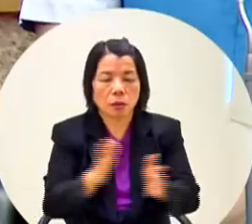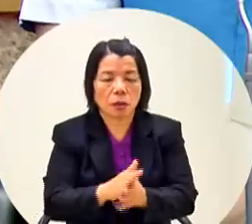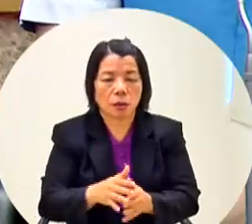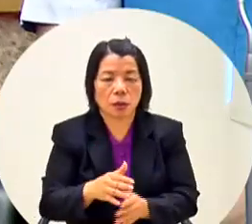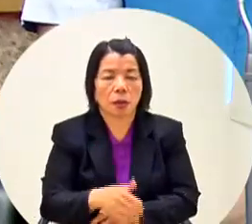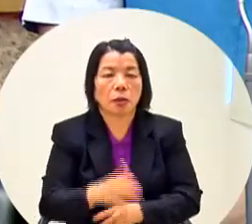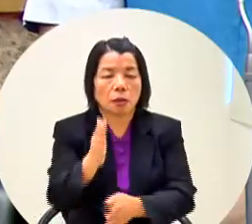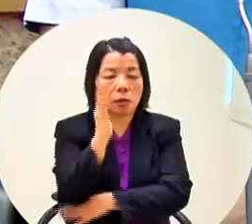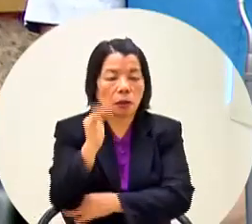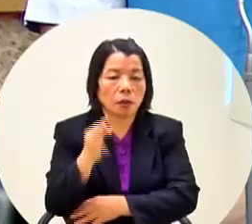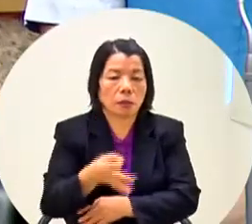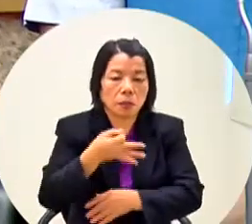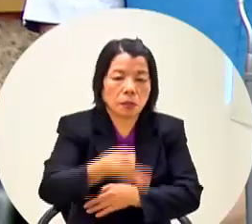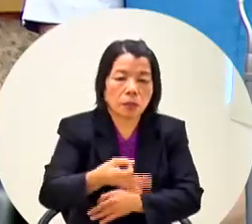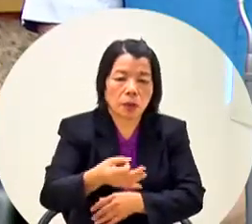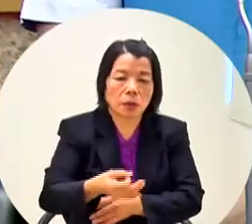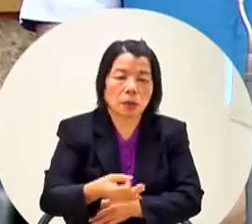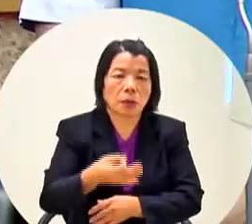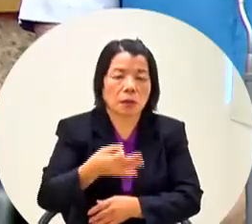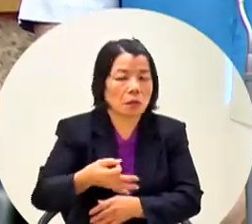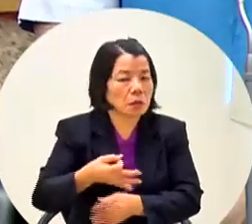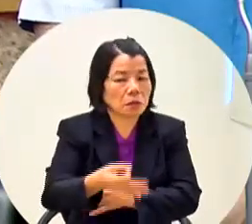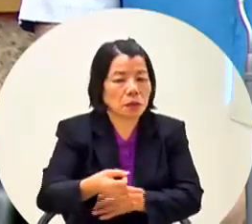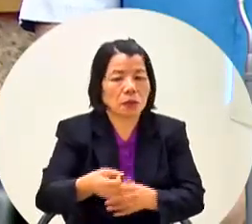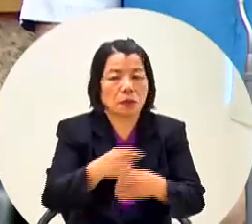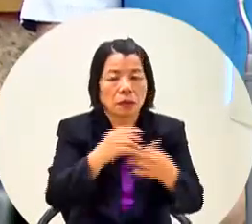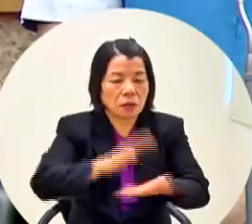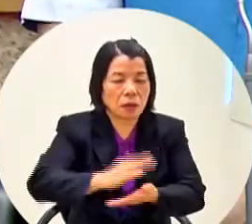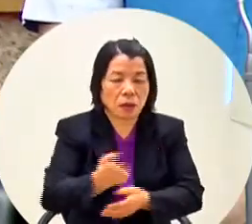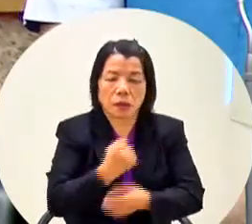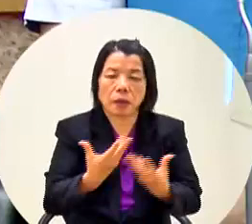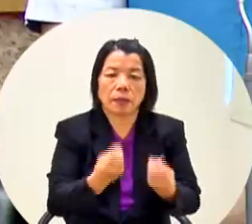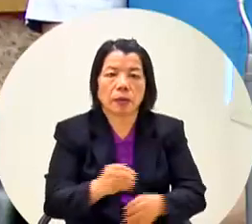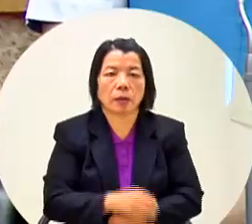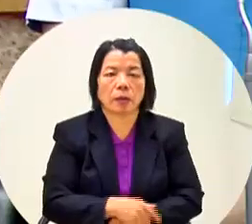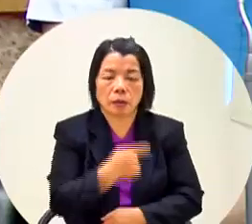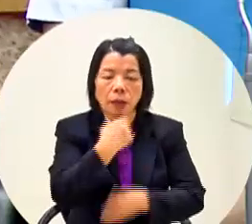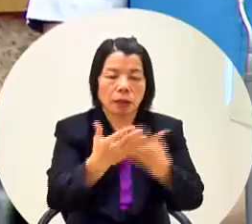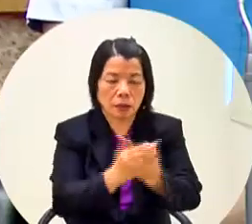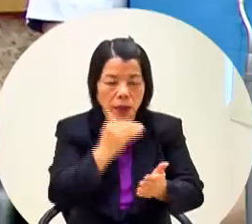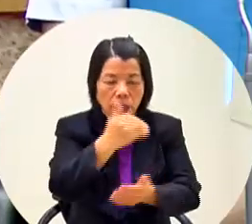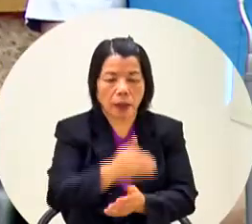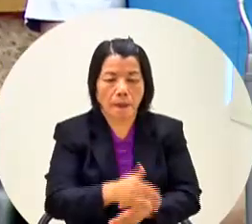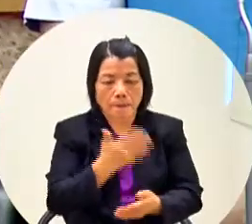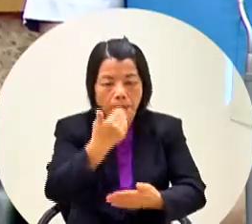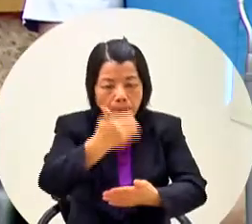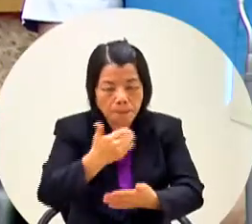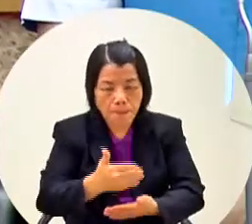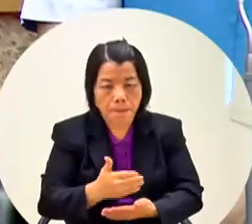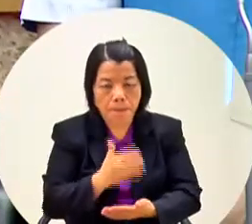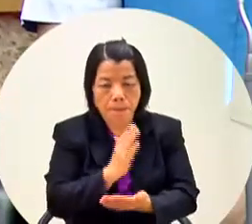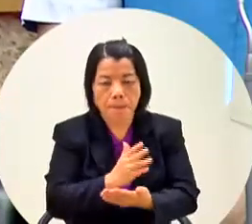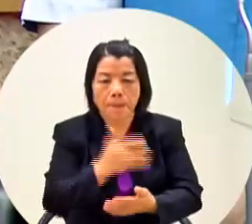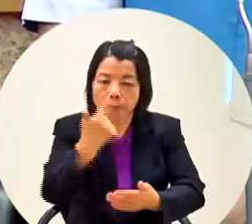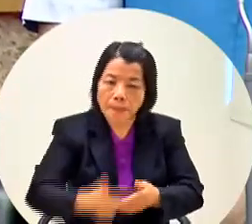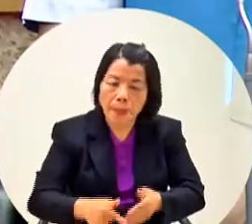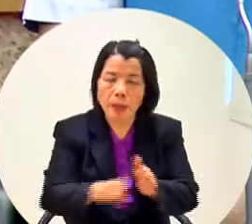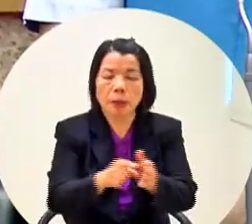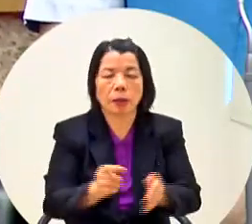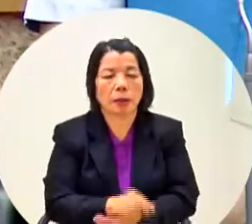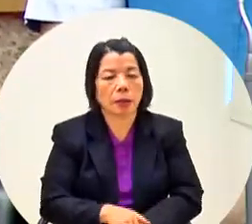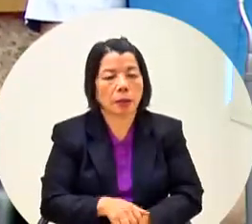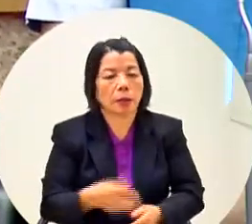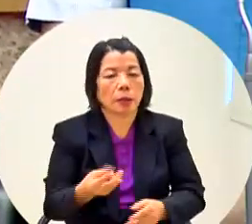有要支出只有3亿5亿，那这些有20点在重塑，它有乘数效果，20亿可能产生可以